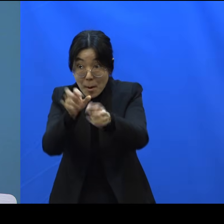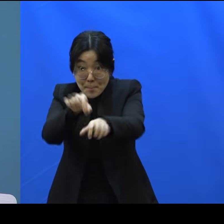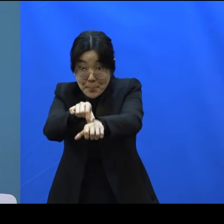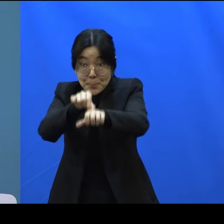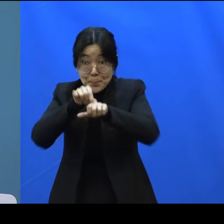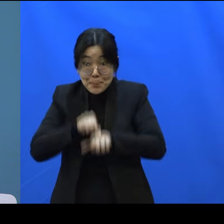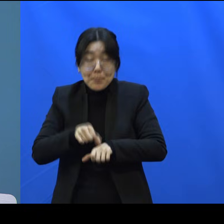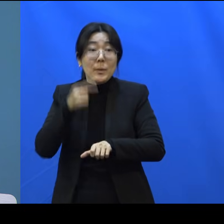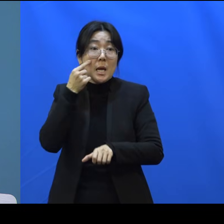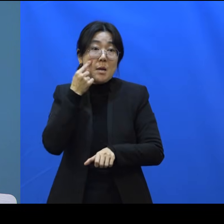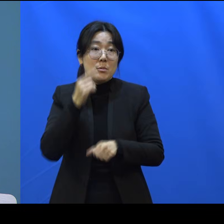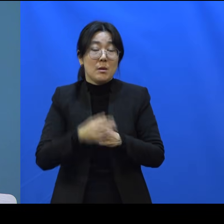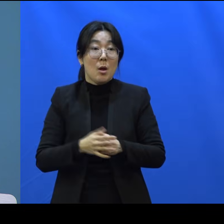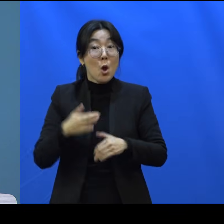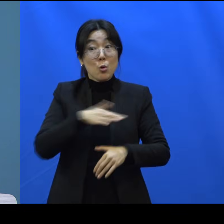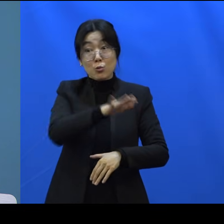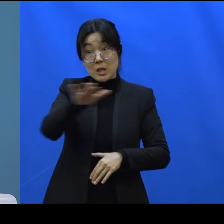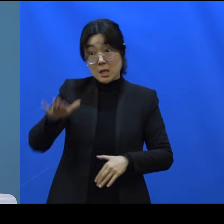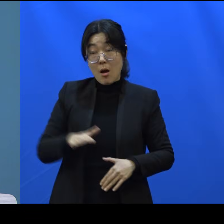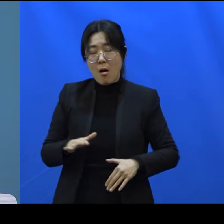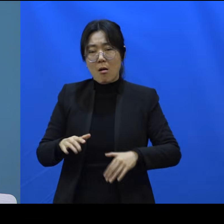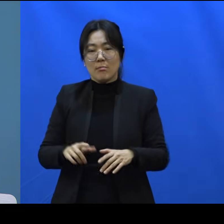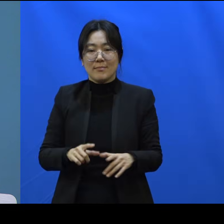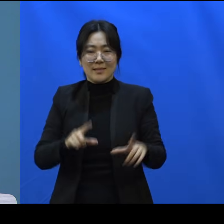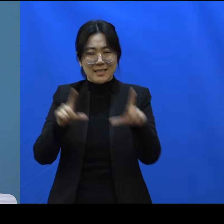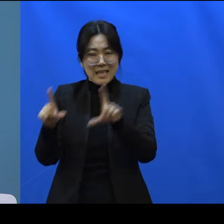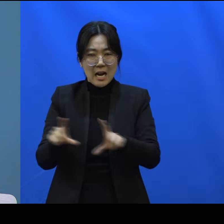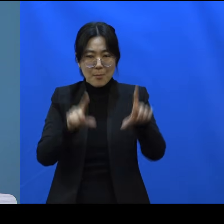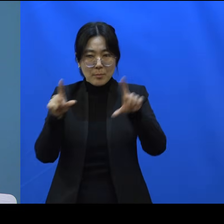보여도 약한 존재라는 거예요.